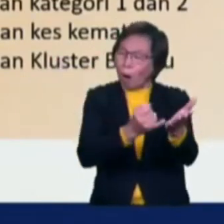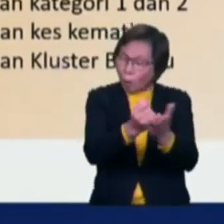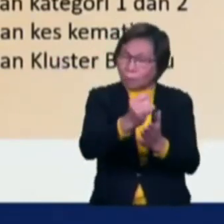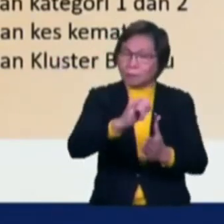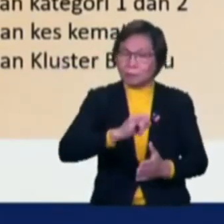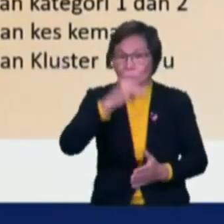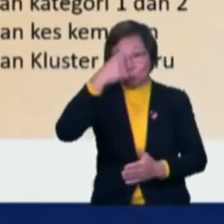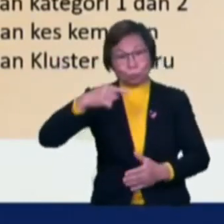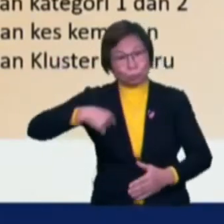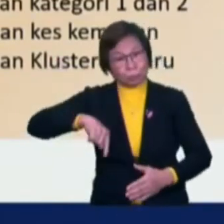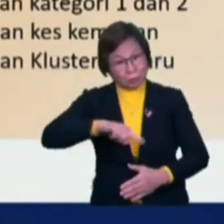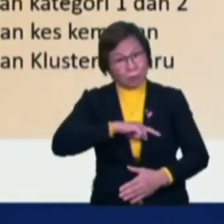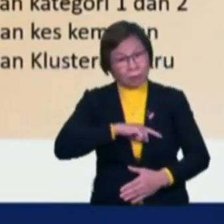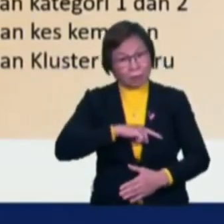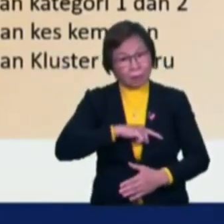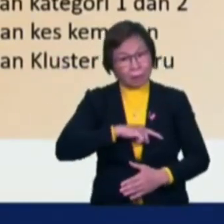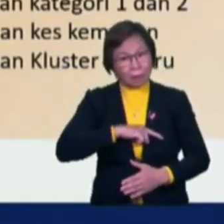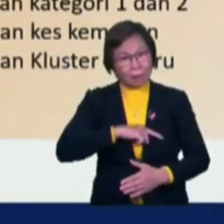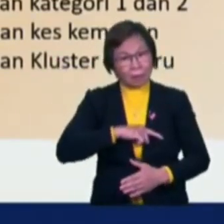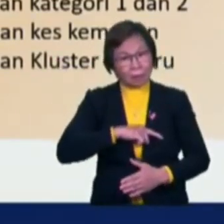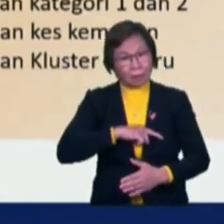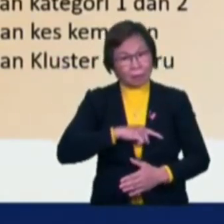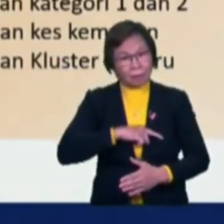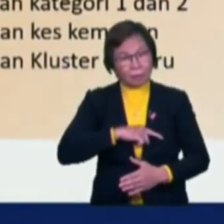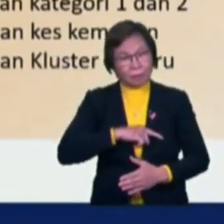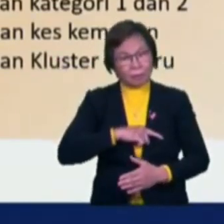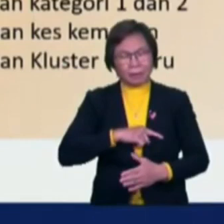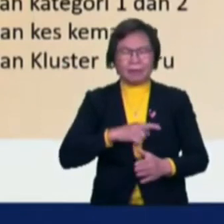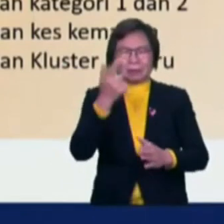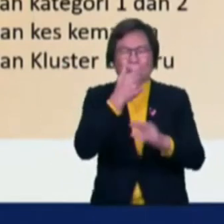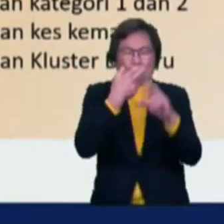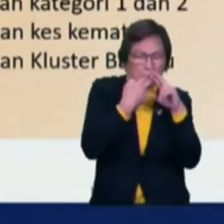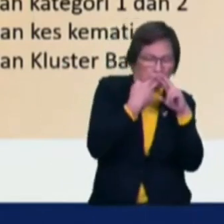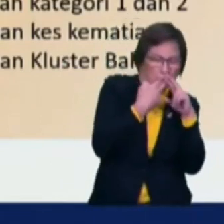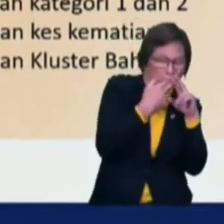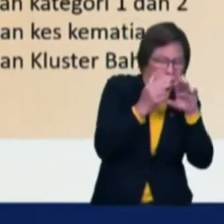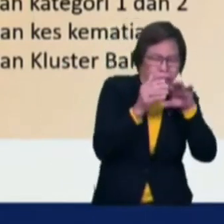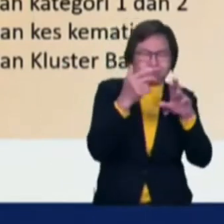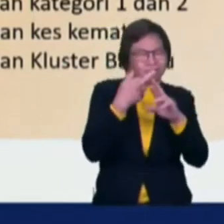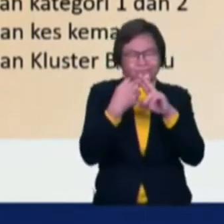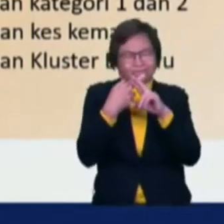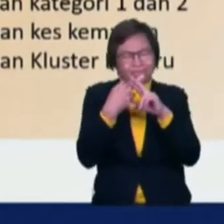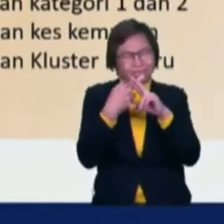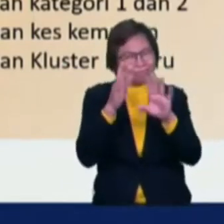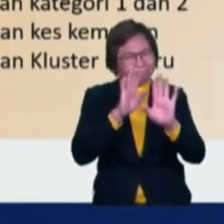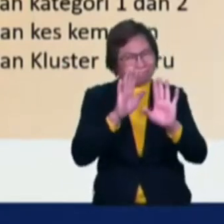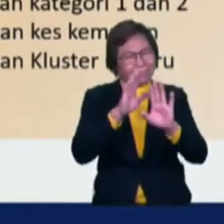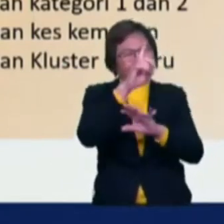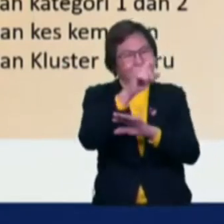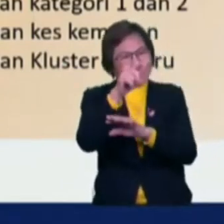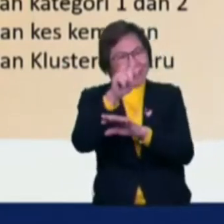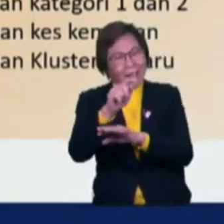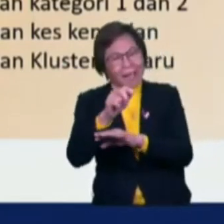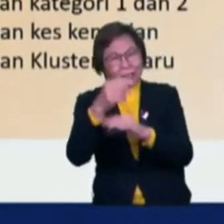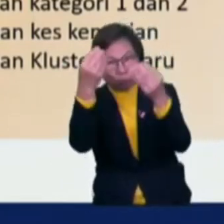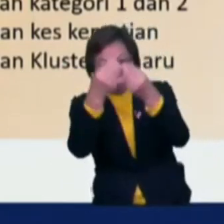kita lift the veil of secrecy around data and